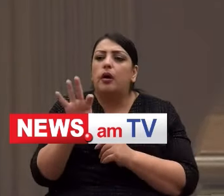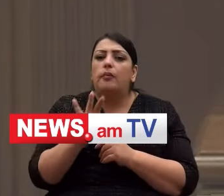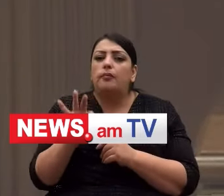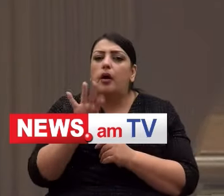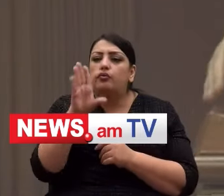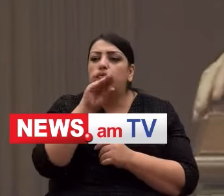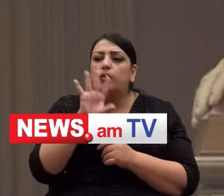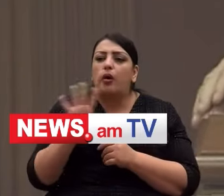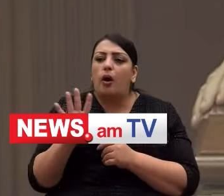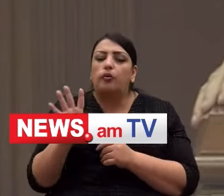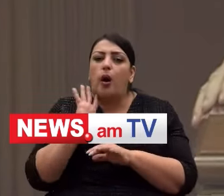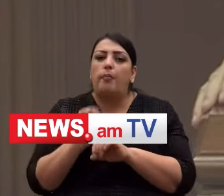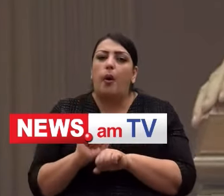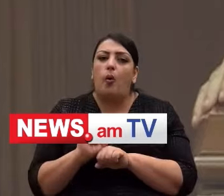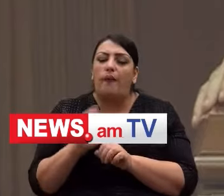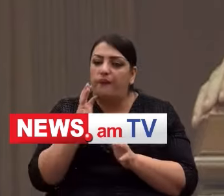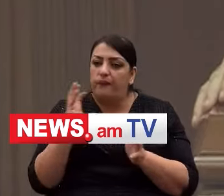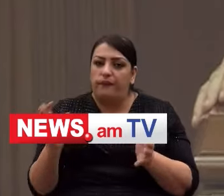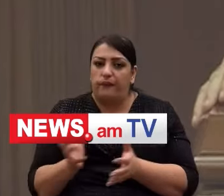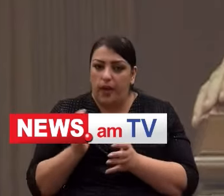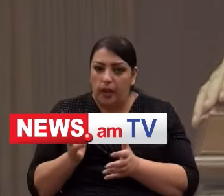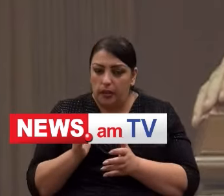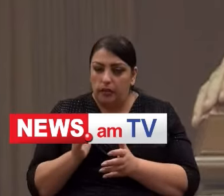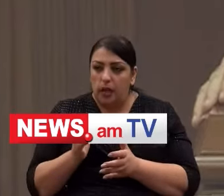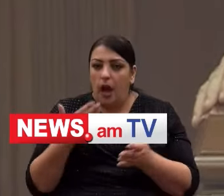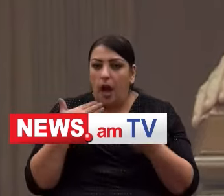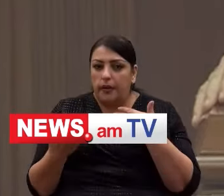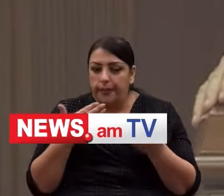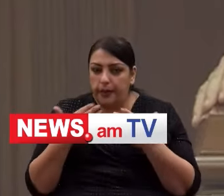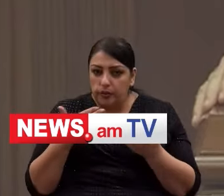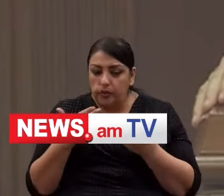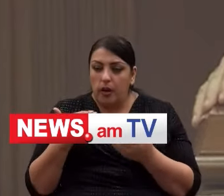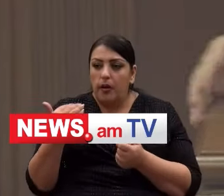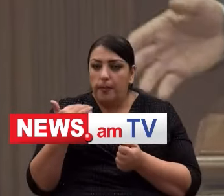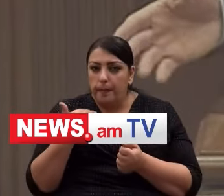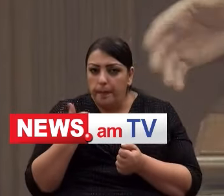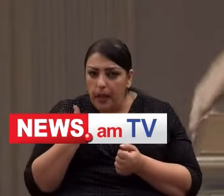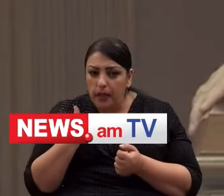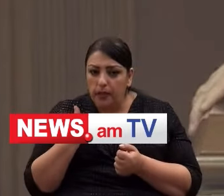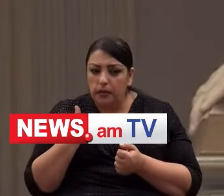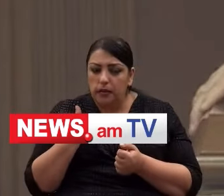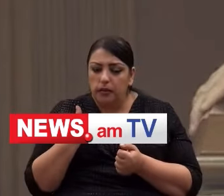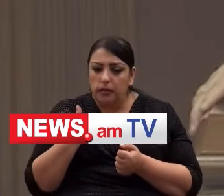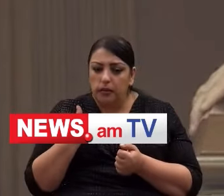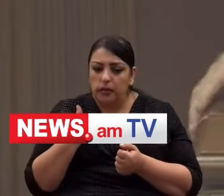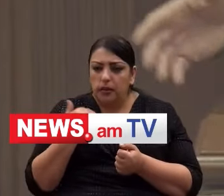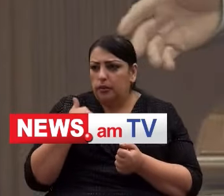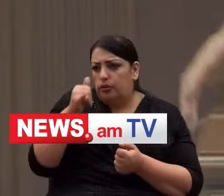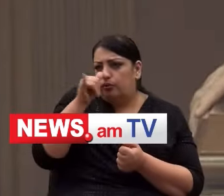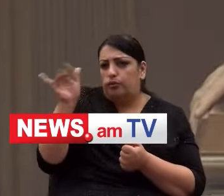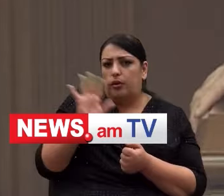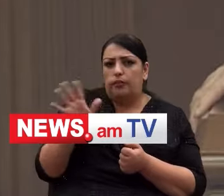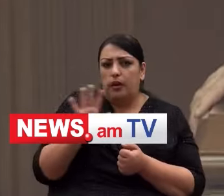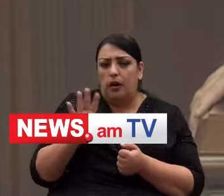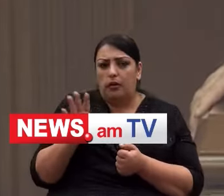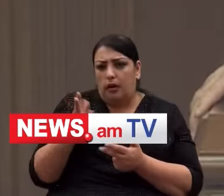կարողանում ապահովել հնա եւ հարկեր հարաբերակցության մեր նշակետը, եւ չեն կարա ապահովեն, եւ ակնհայտ